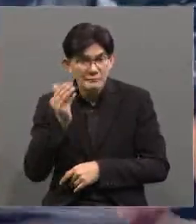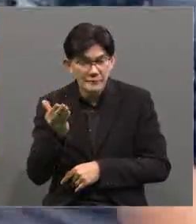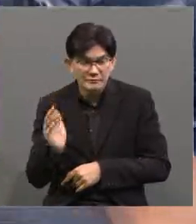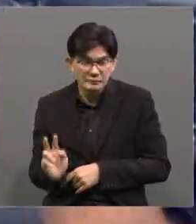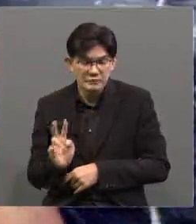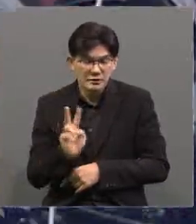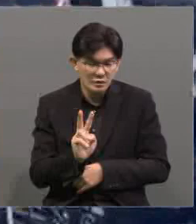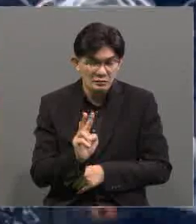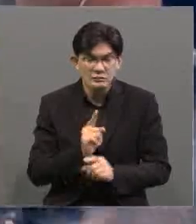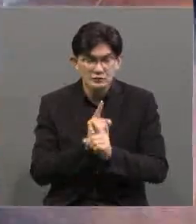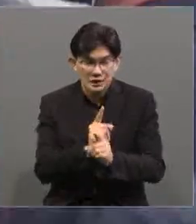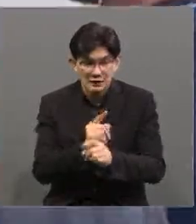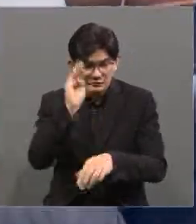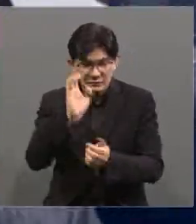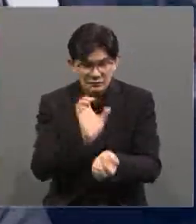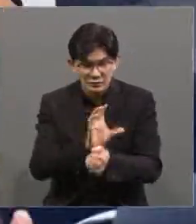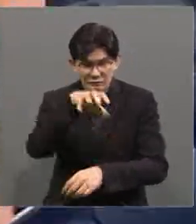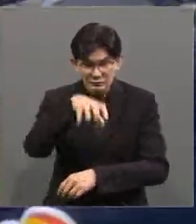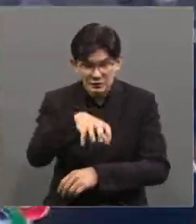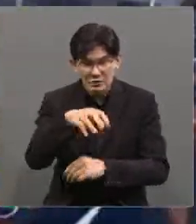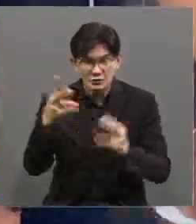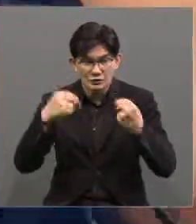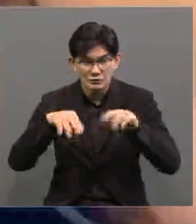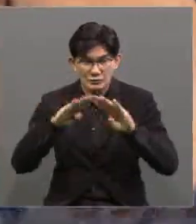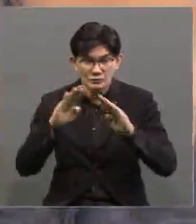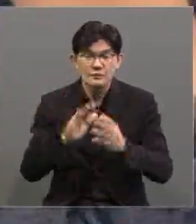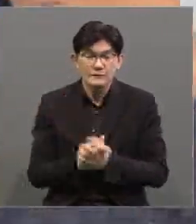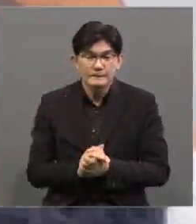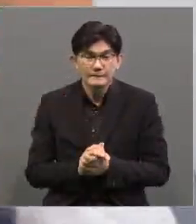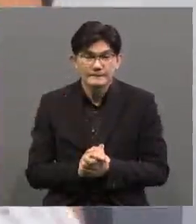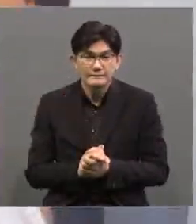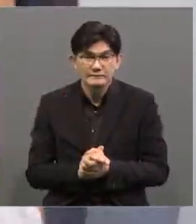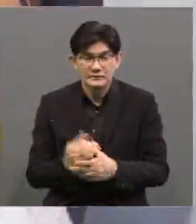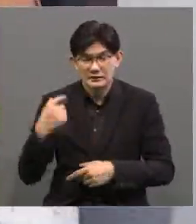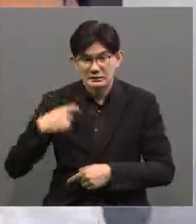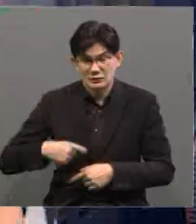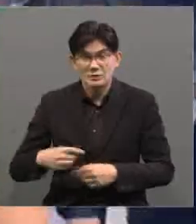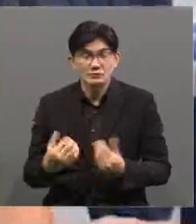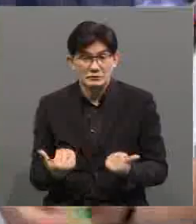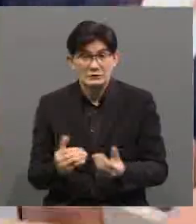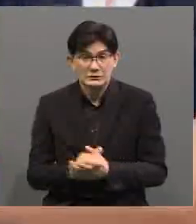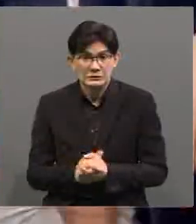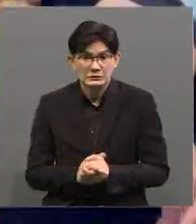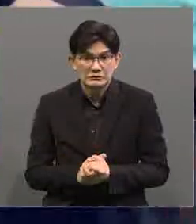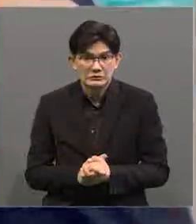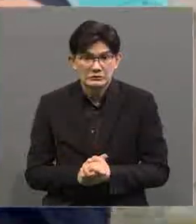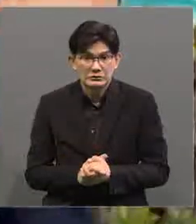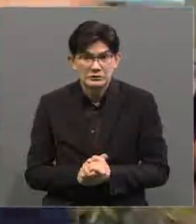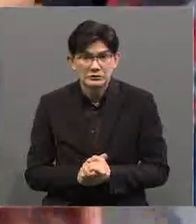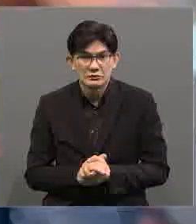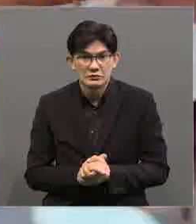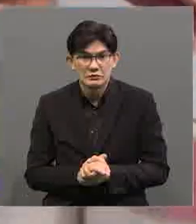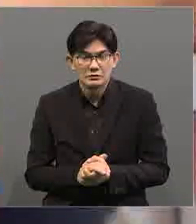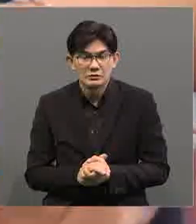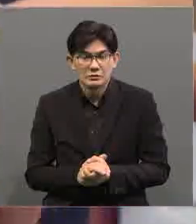กเนี่ยเดินทางตามไปที่สถานีตำรวจภูธรเมืองนครปฐมด้วยส่วนทนายความเนี่ยนะคะทนายความของกำนันเนี่